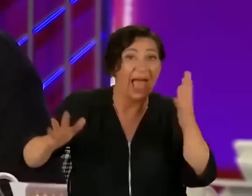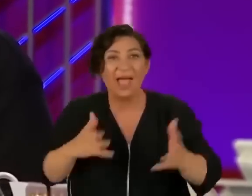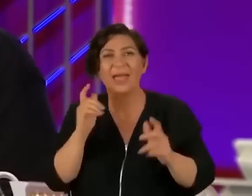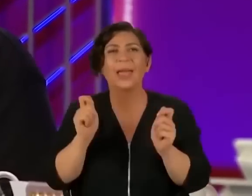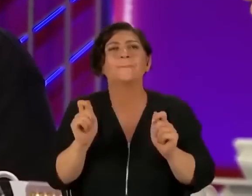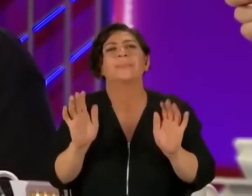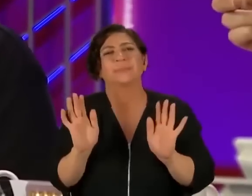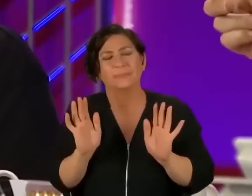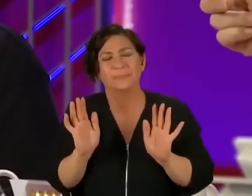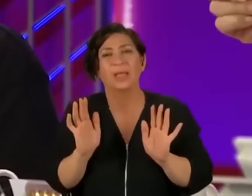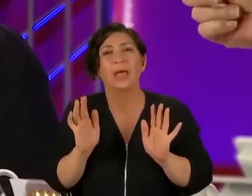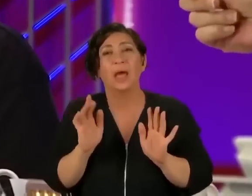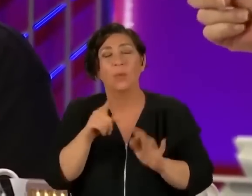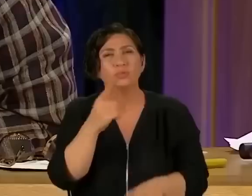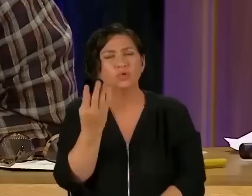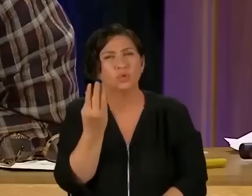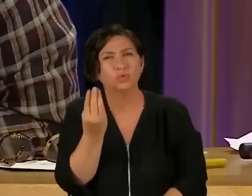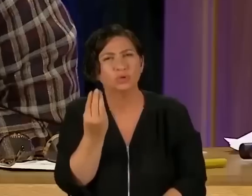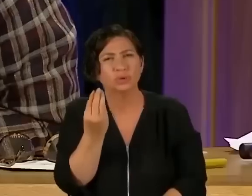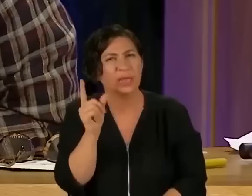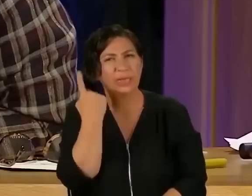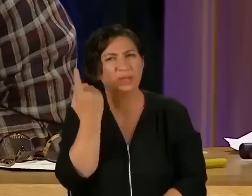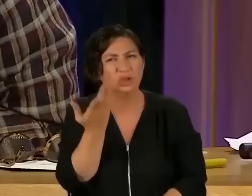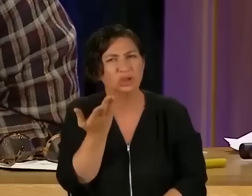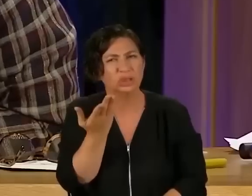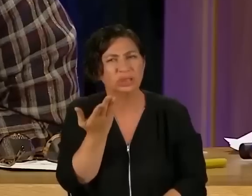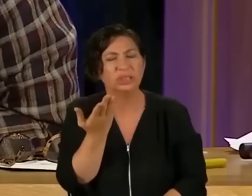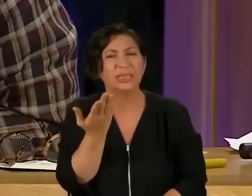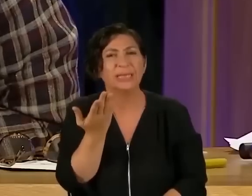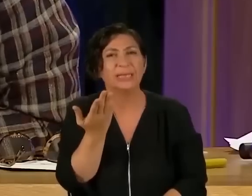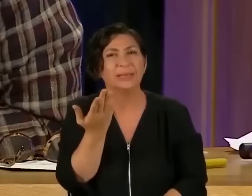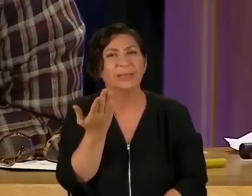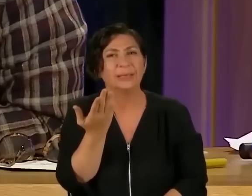şeyine girmeyeyim. Ama bir neyse şey söyleyeceğim. Bu çok ilginç çünkü